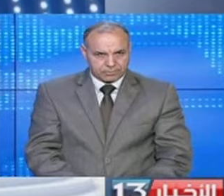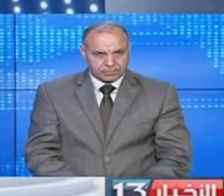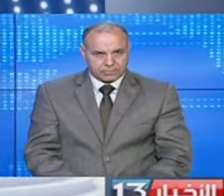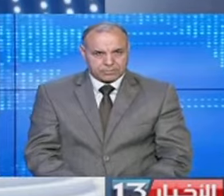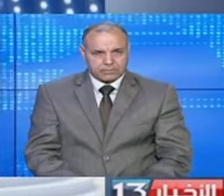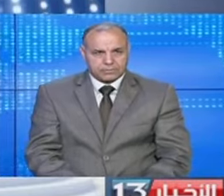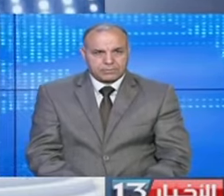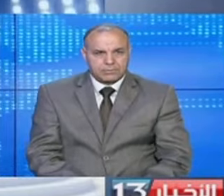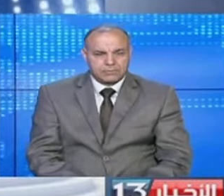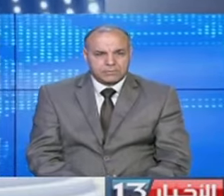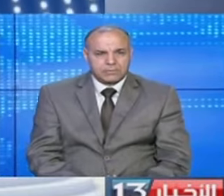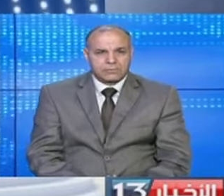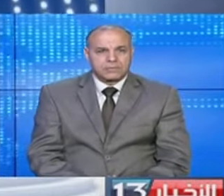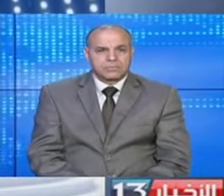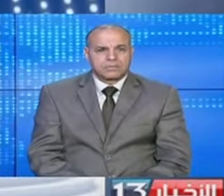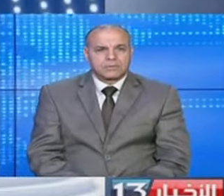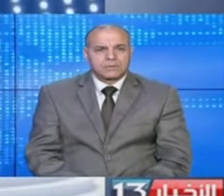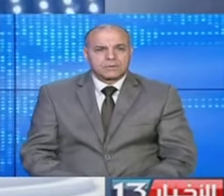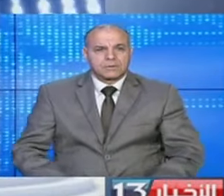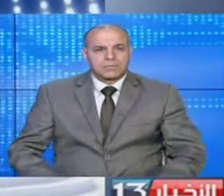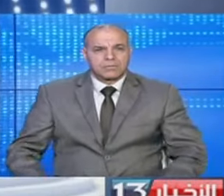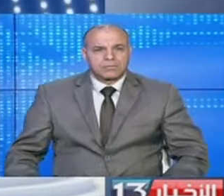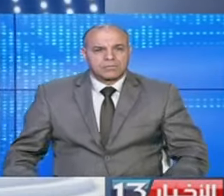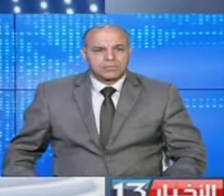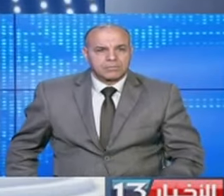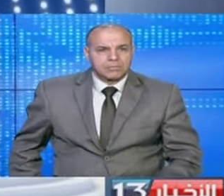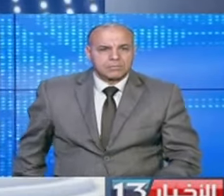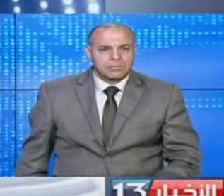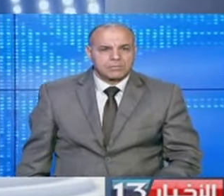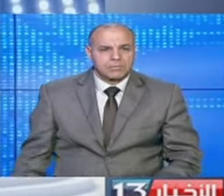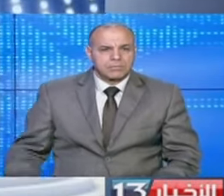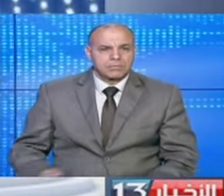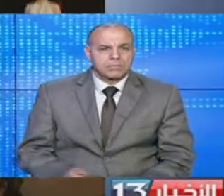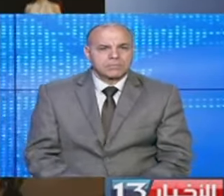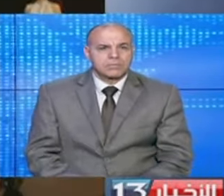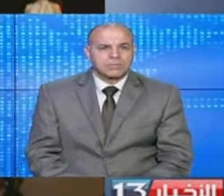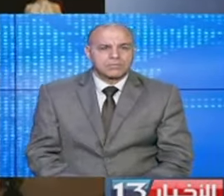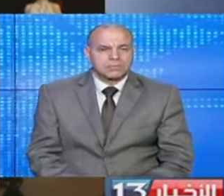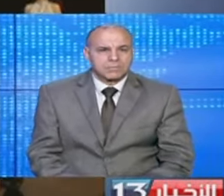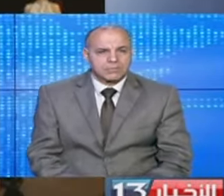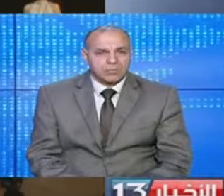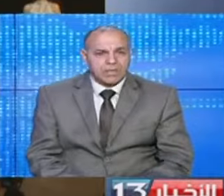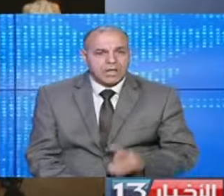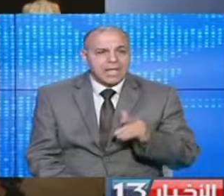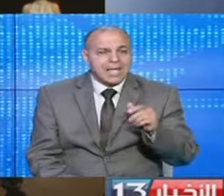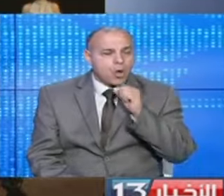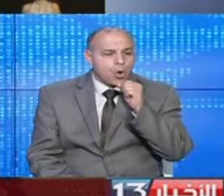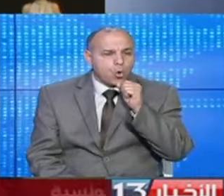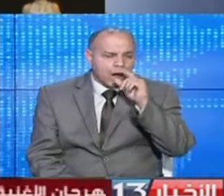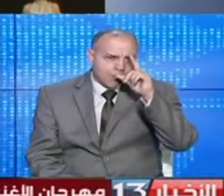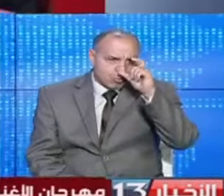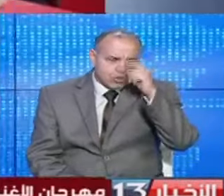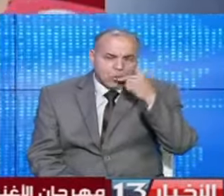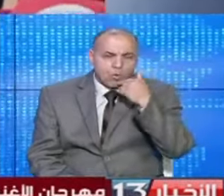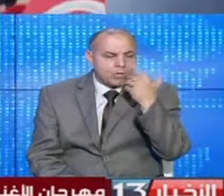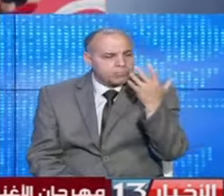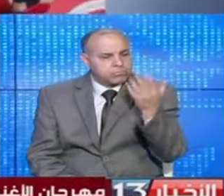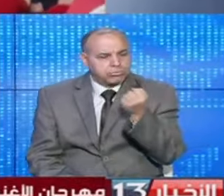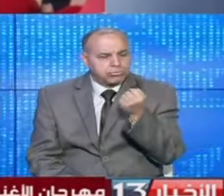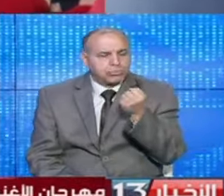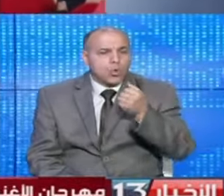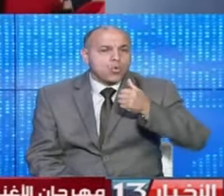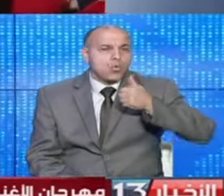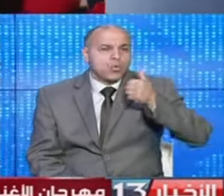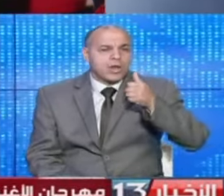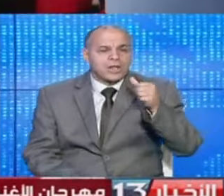Respiro manca, tu filho. هي الأغنية المصورة التي تحصلت على